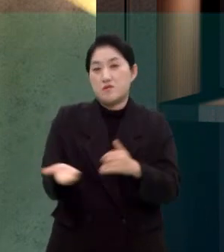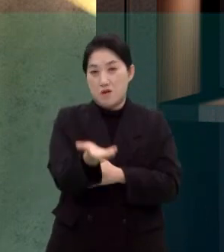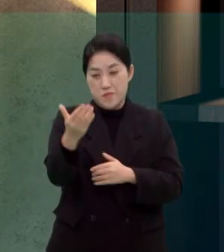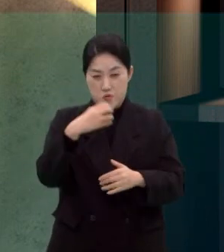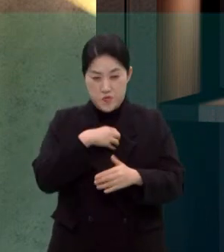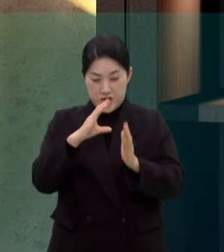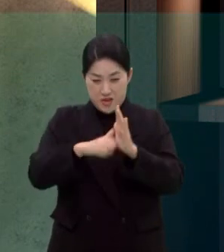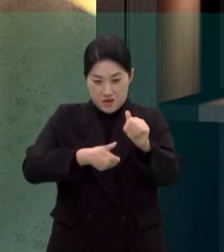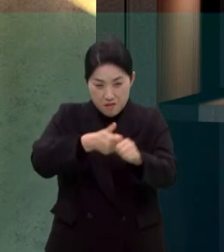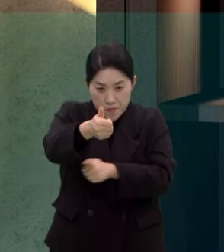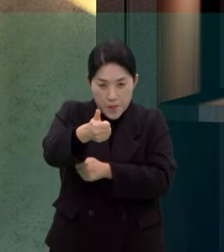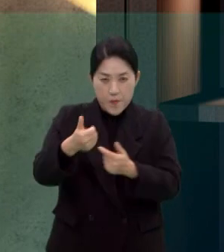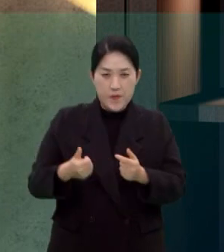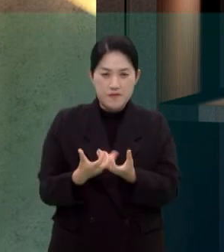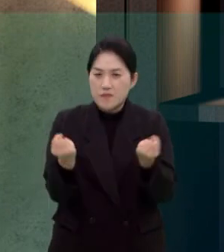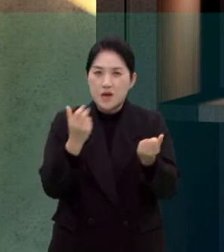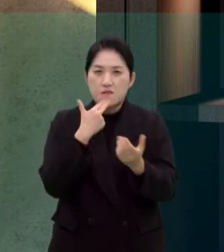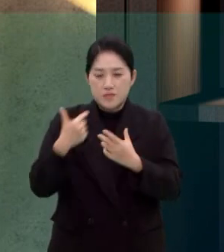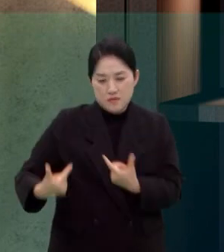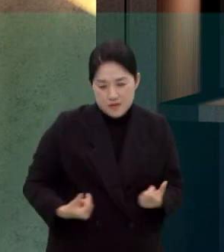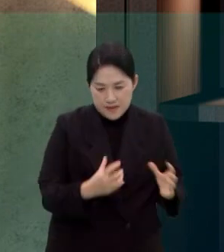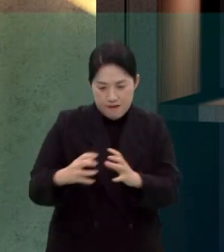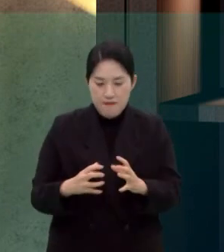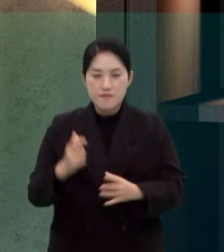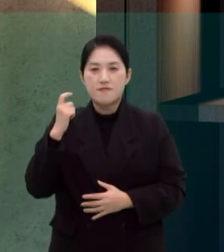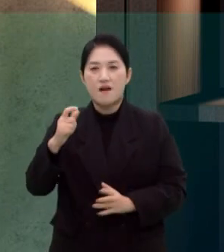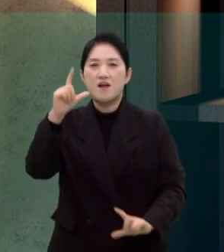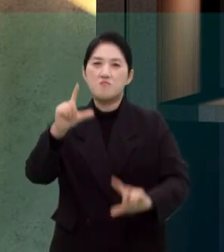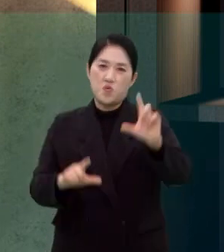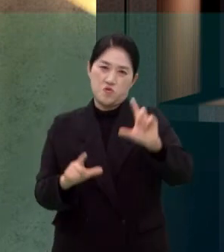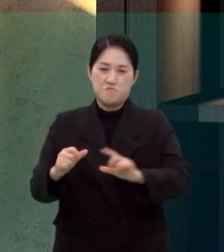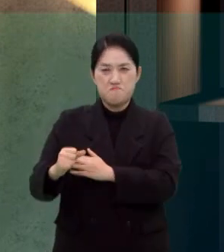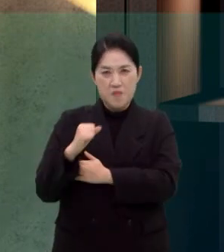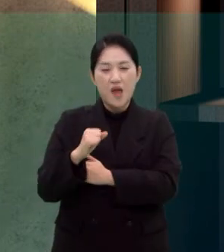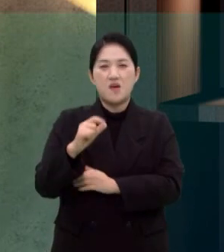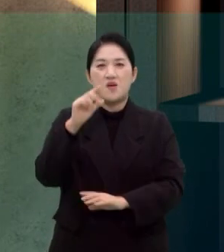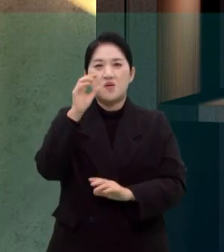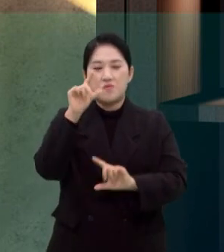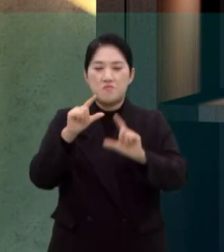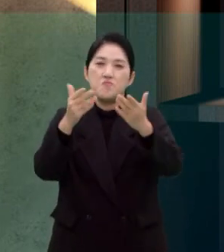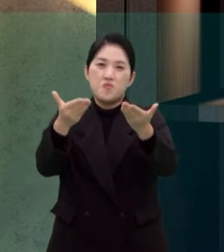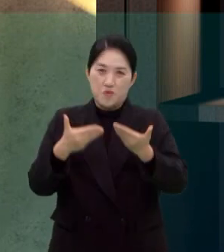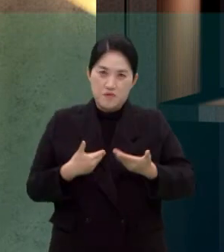극복 앞에 하나 된 강한 모습을 보여주셨습니다.